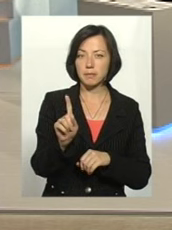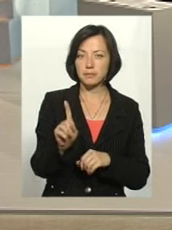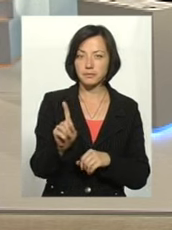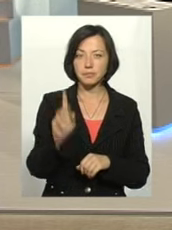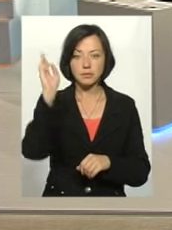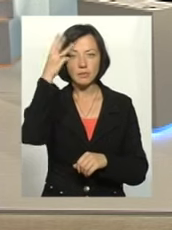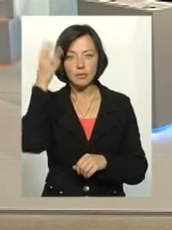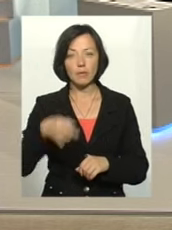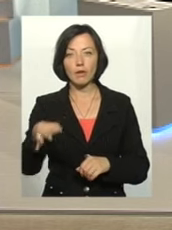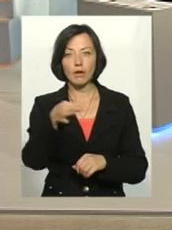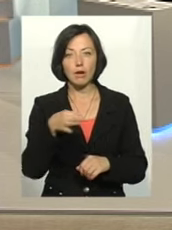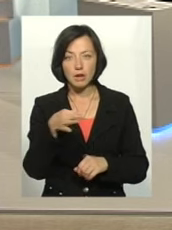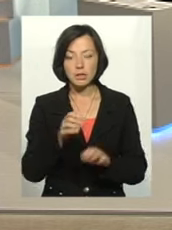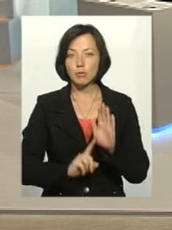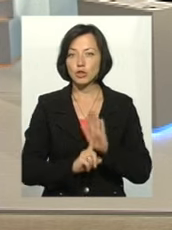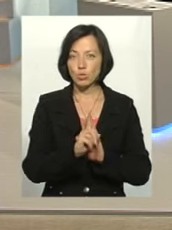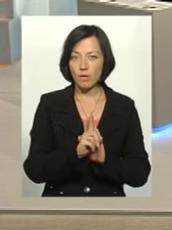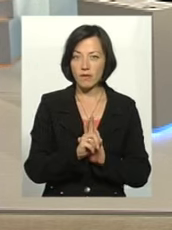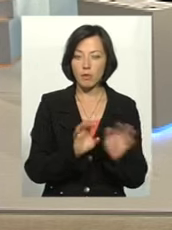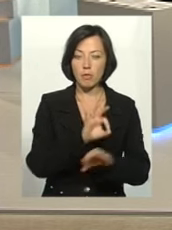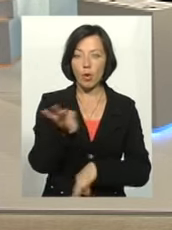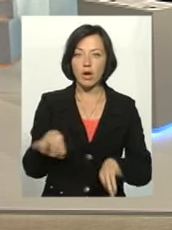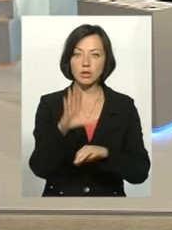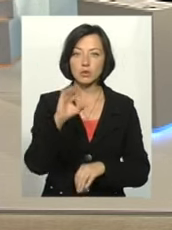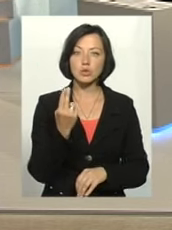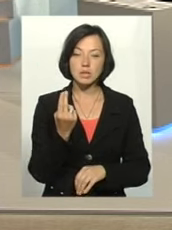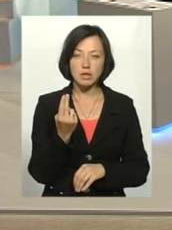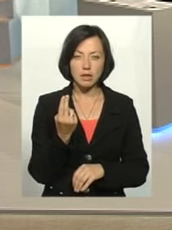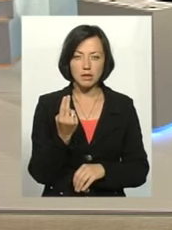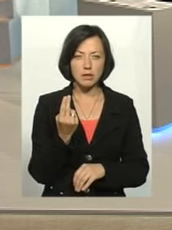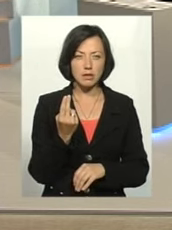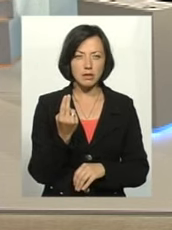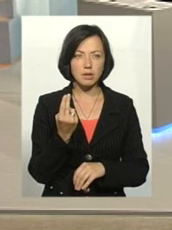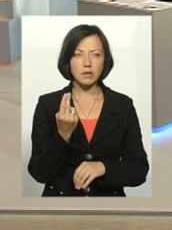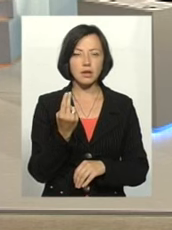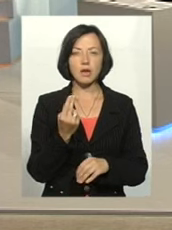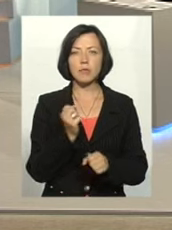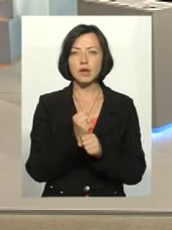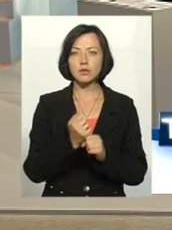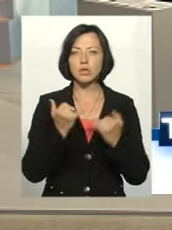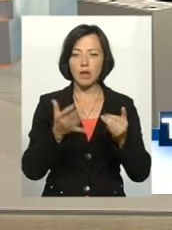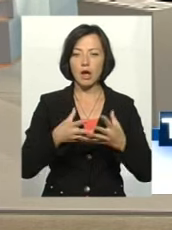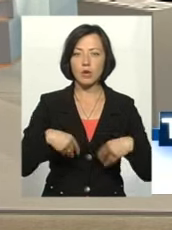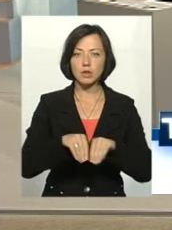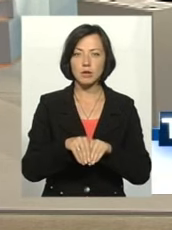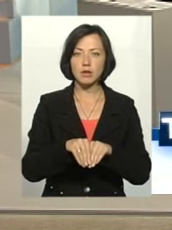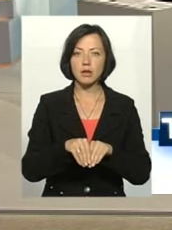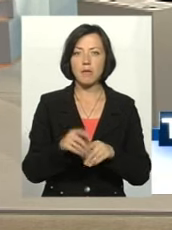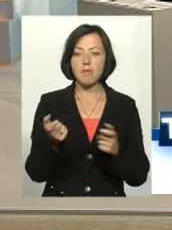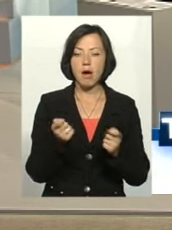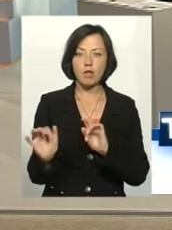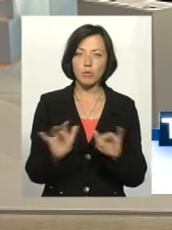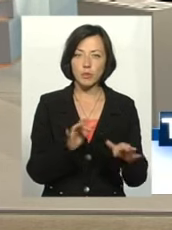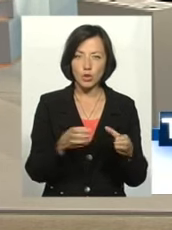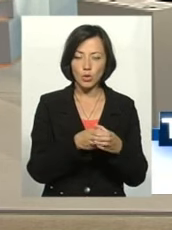в Хмельницькій області започаткований проєкт «Соціальне таксі», яке діє і для родин, в яких є маломобільні